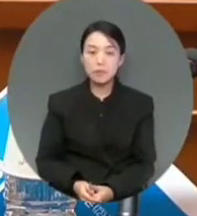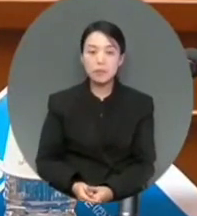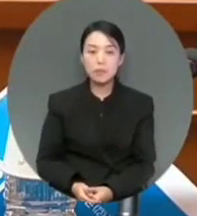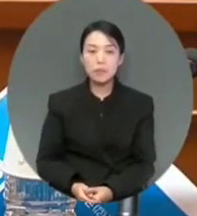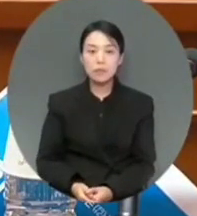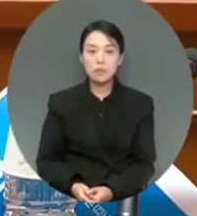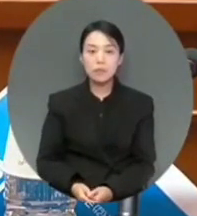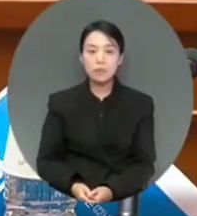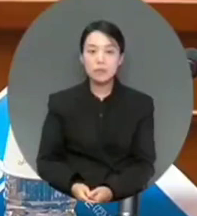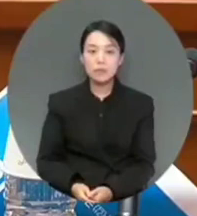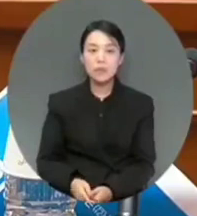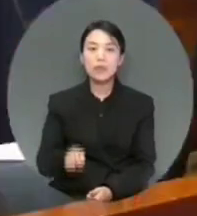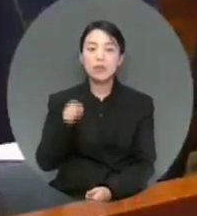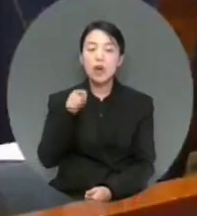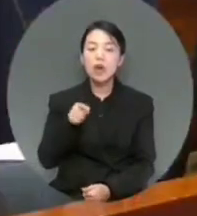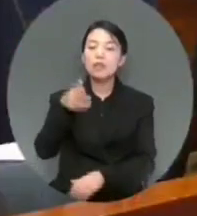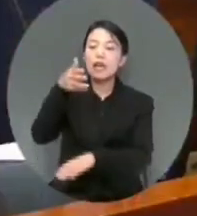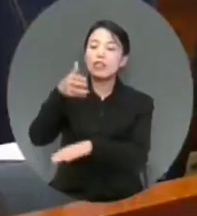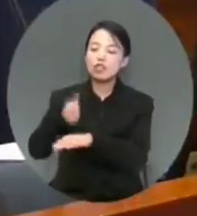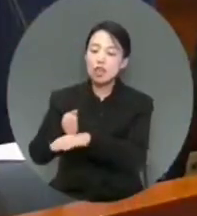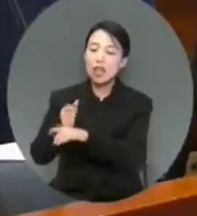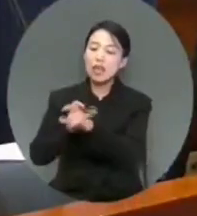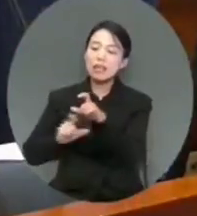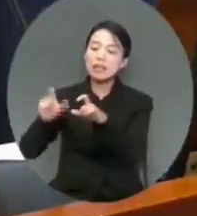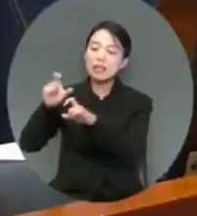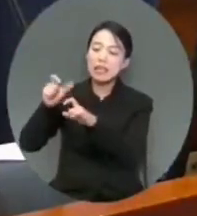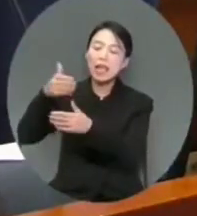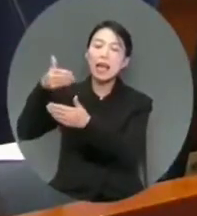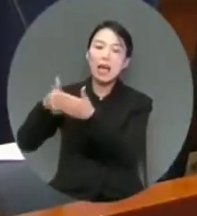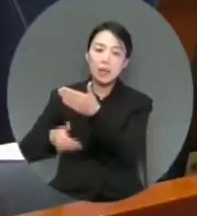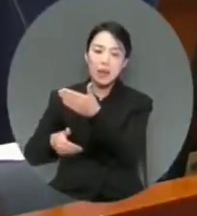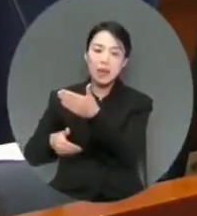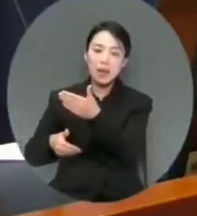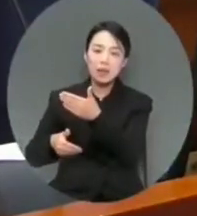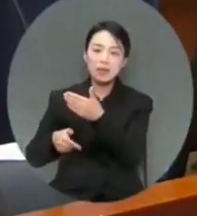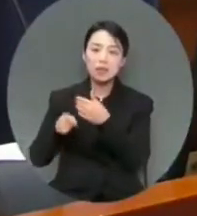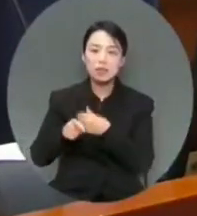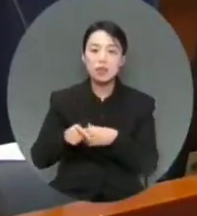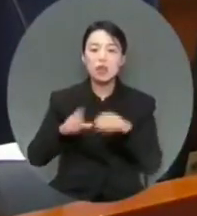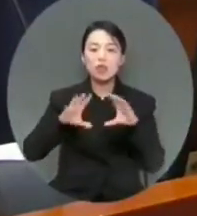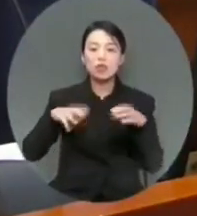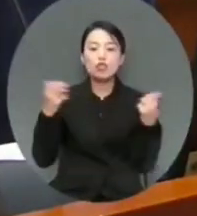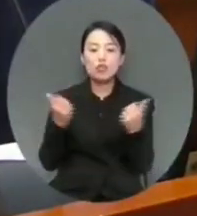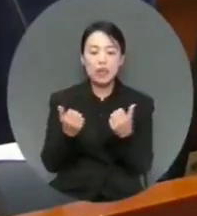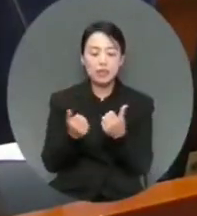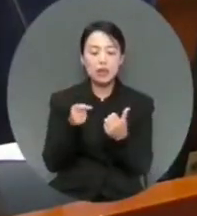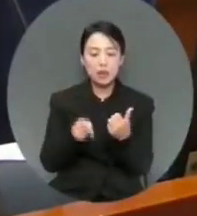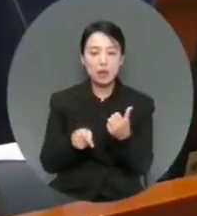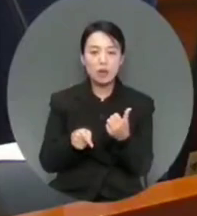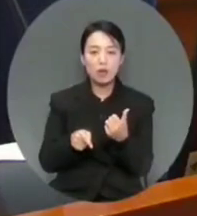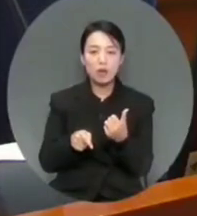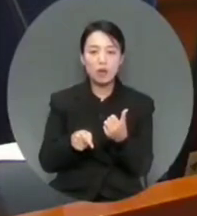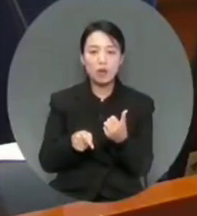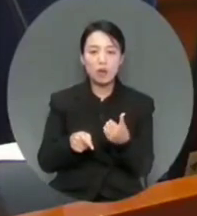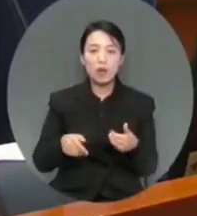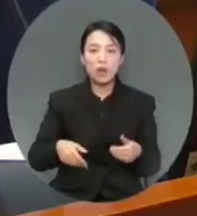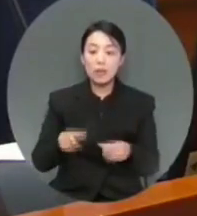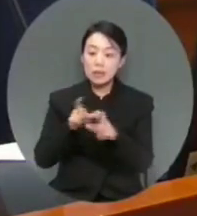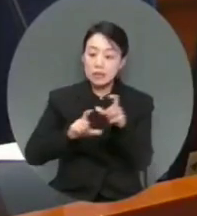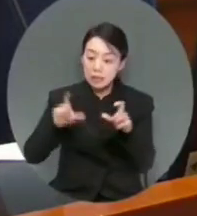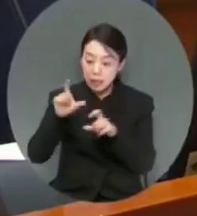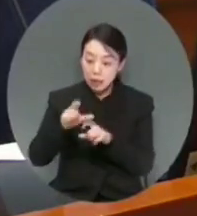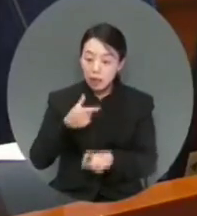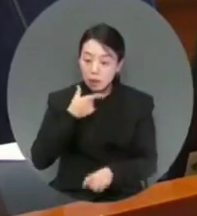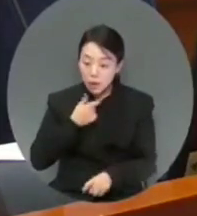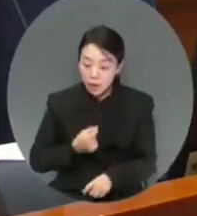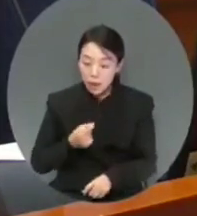그거는 나중에 정액 감액을 하실 때 이제 우리 국회의 예. 숙제입니다. 숙제가 이제 나중에 정액 소요가 있을 때 정액